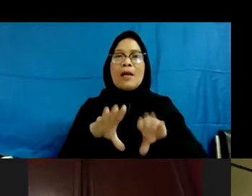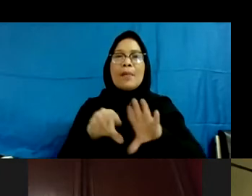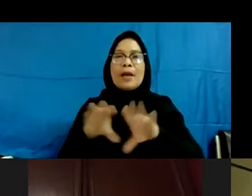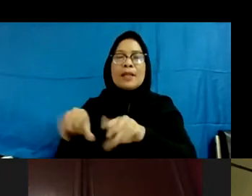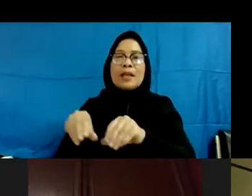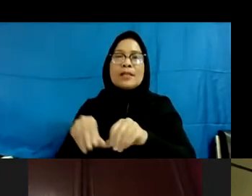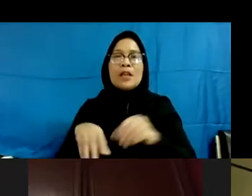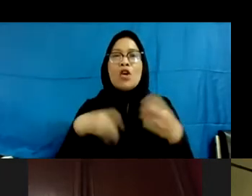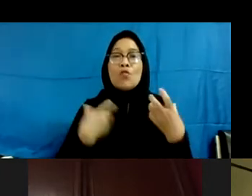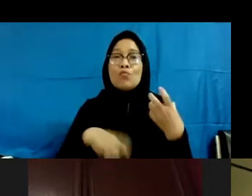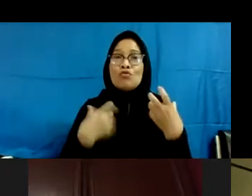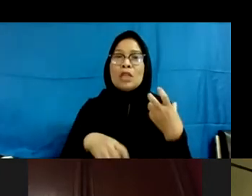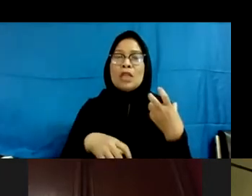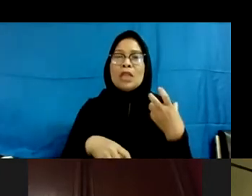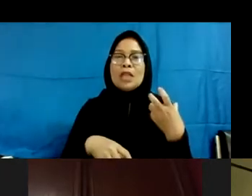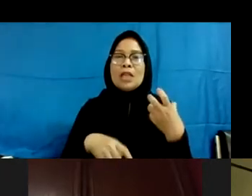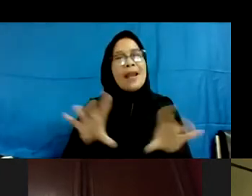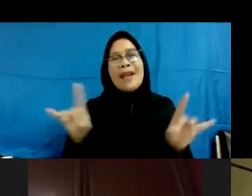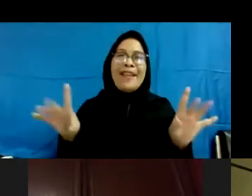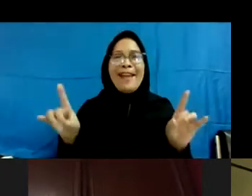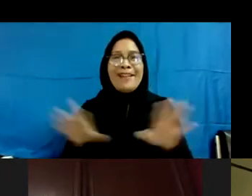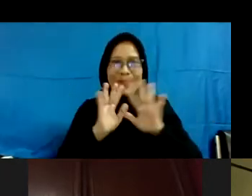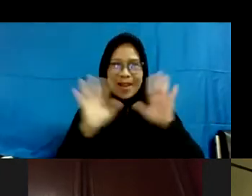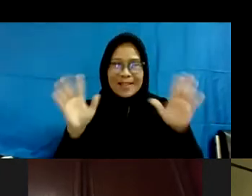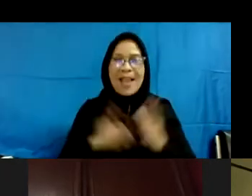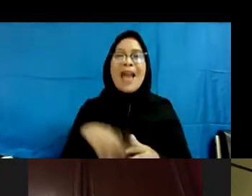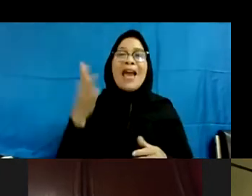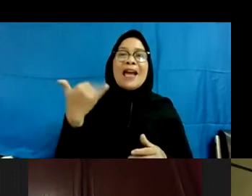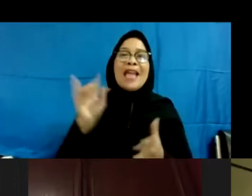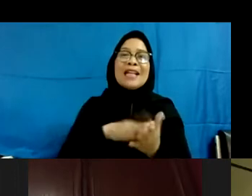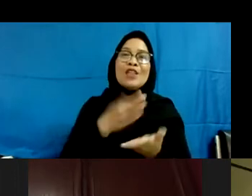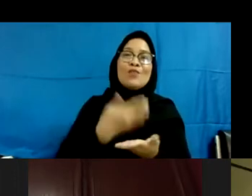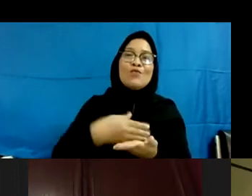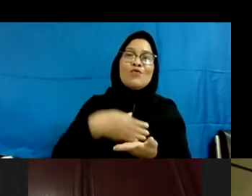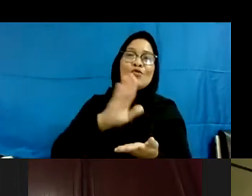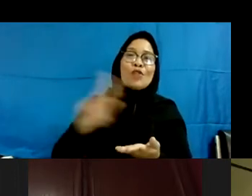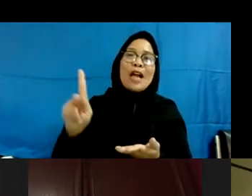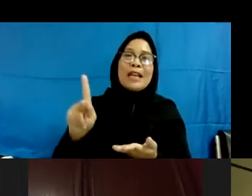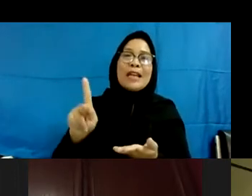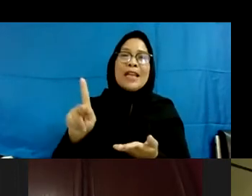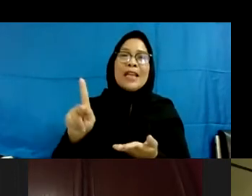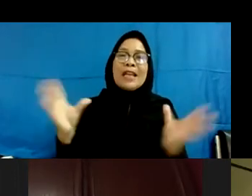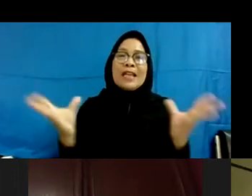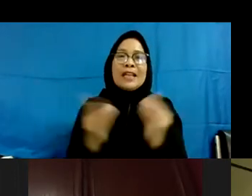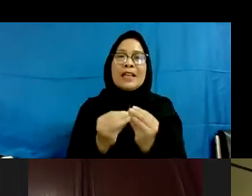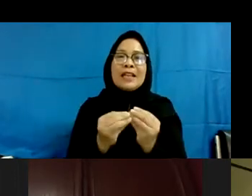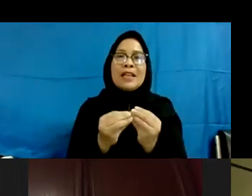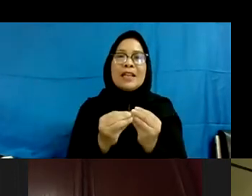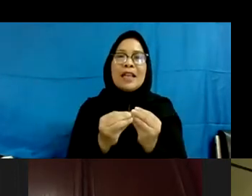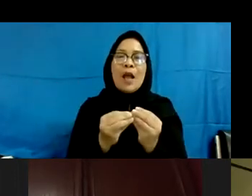musik, dan resep makanan. Kemudian juga buku yang dibutuhkan untuk pengembangan diri. Persentasenya buku